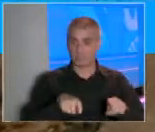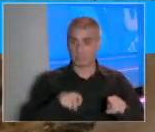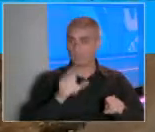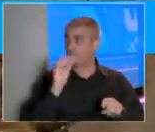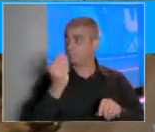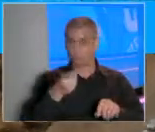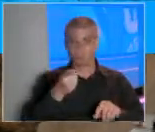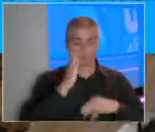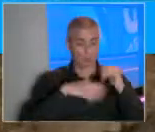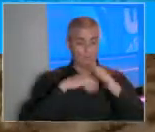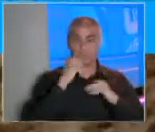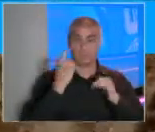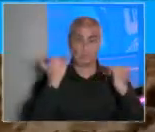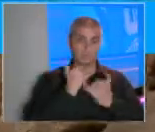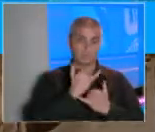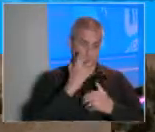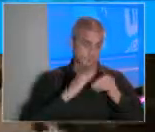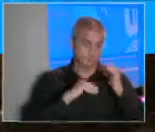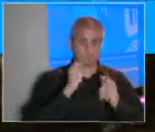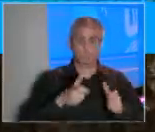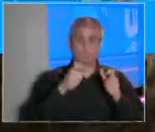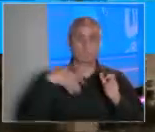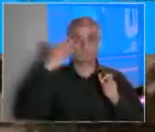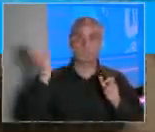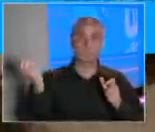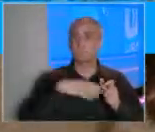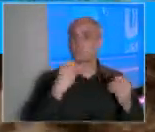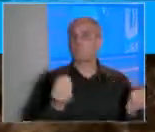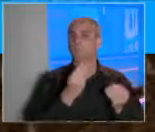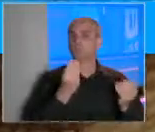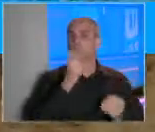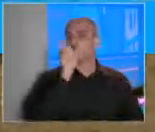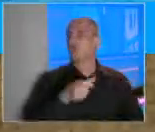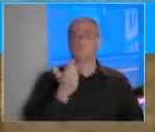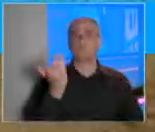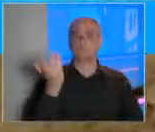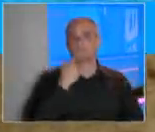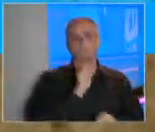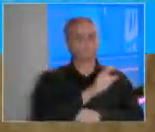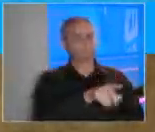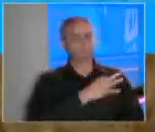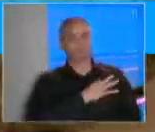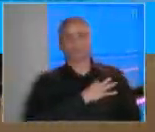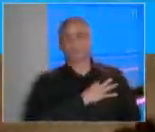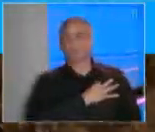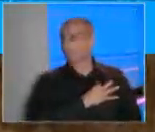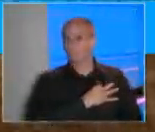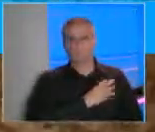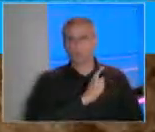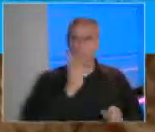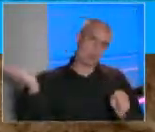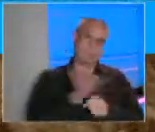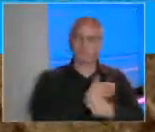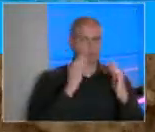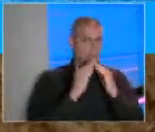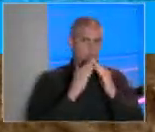למנדאו, והוא בנה בתום לב את ביתו, ולימים הגיע איזשהו אדם שטוען לבעלות על הקרקע, לא ישברו את הבית,